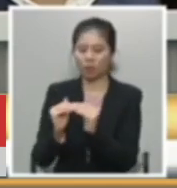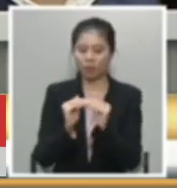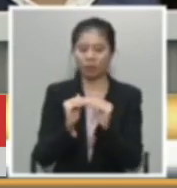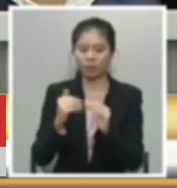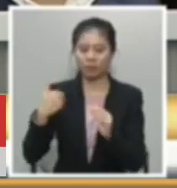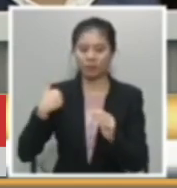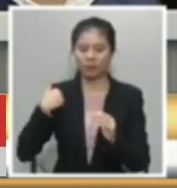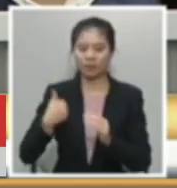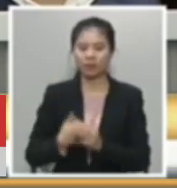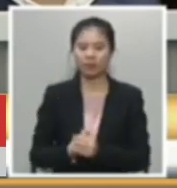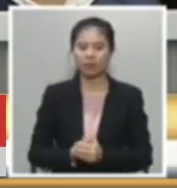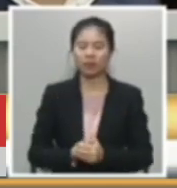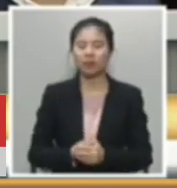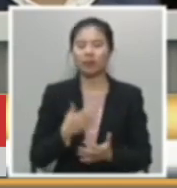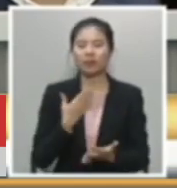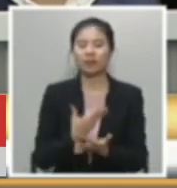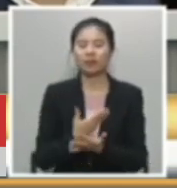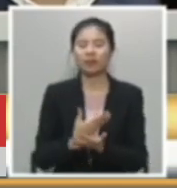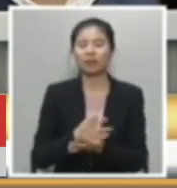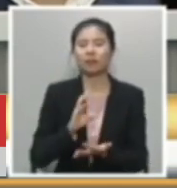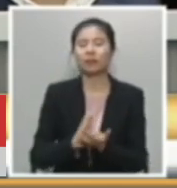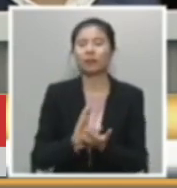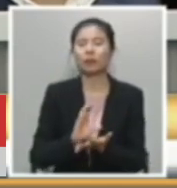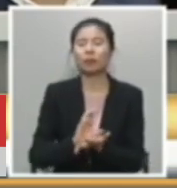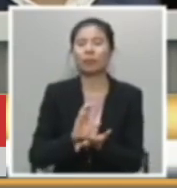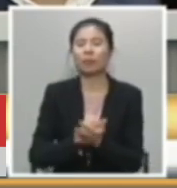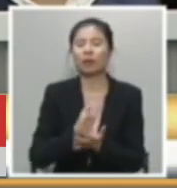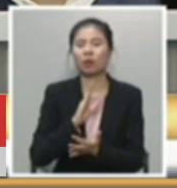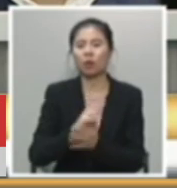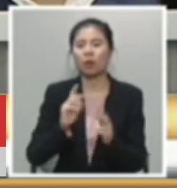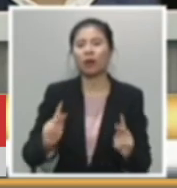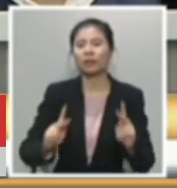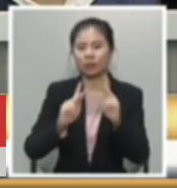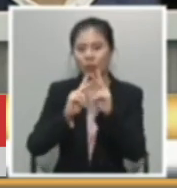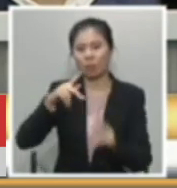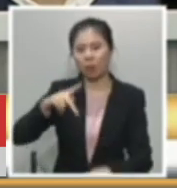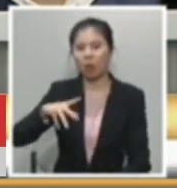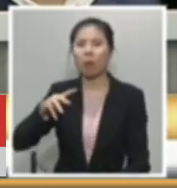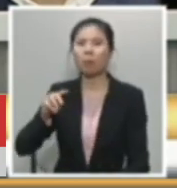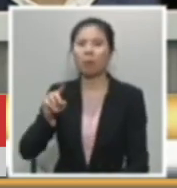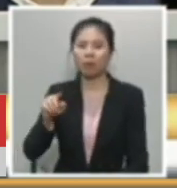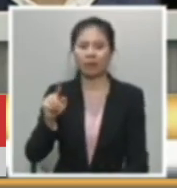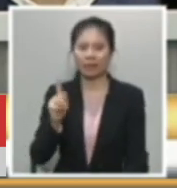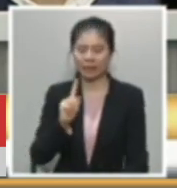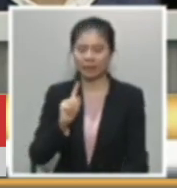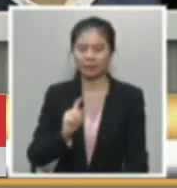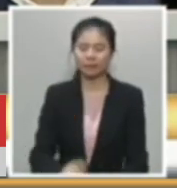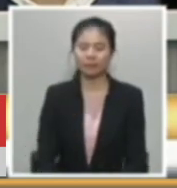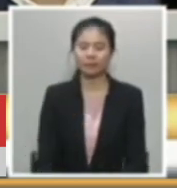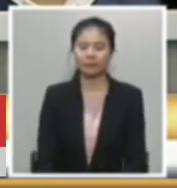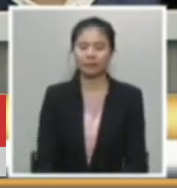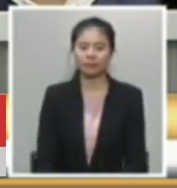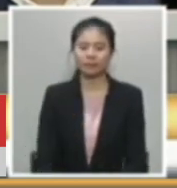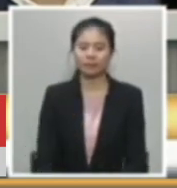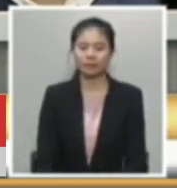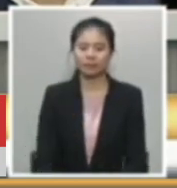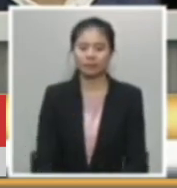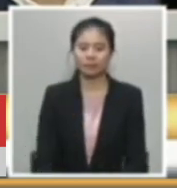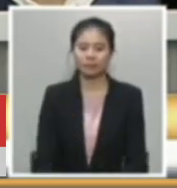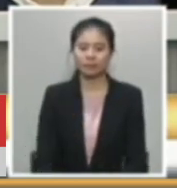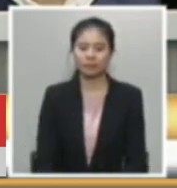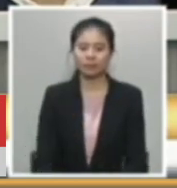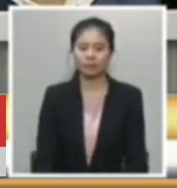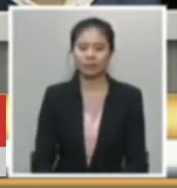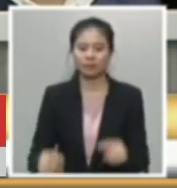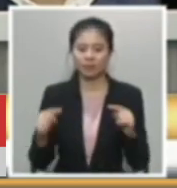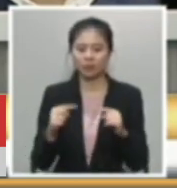พทีนี้มาดูงบประมาณของกระทรวงพัฒนาสังคมและความมั่นคงของมนุษย์นะคะในส่วนของกรมกิจ